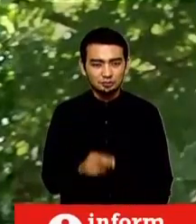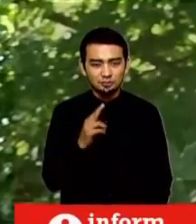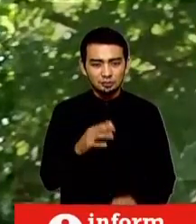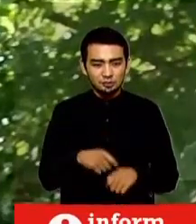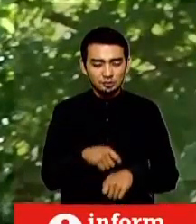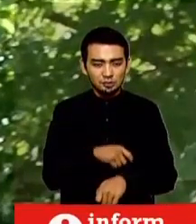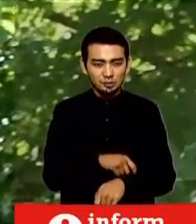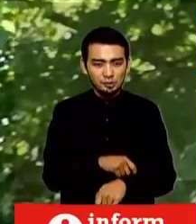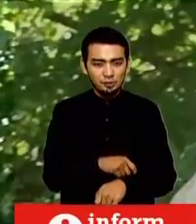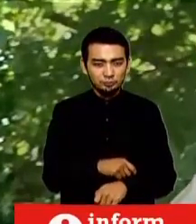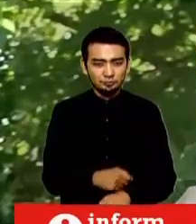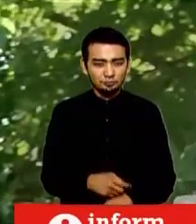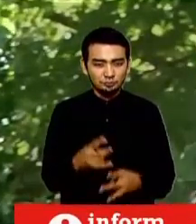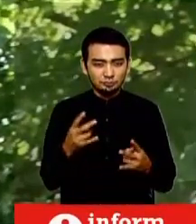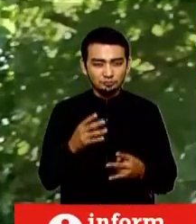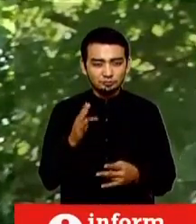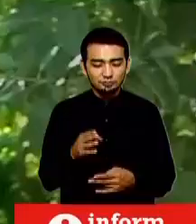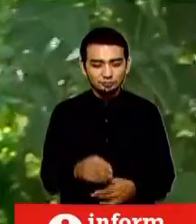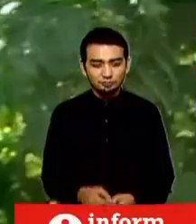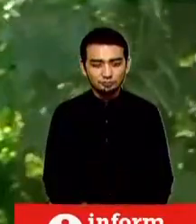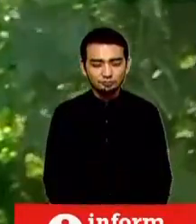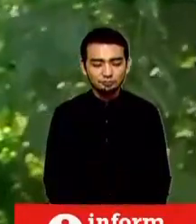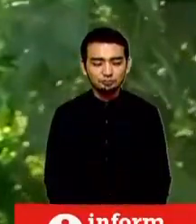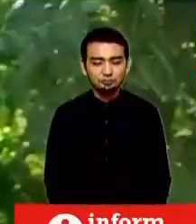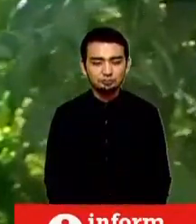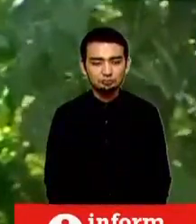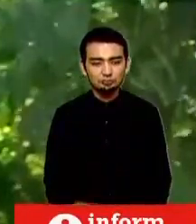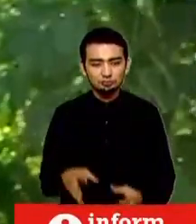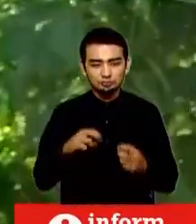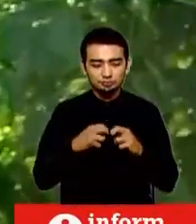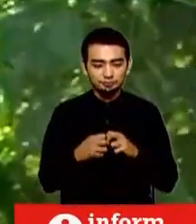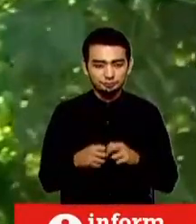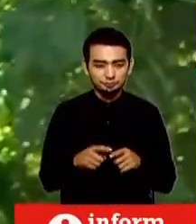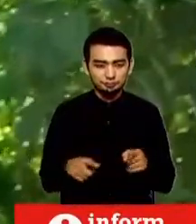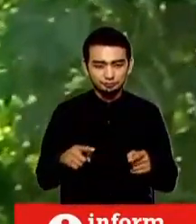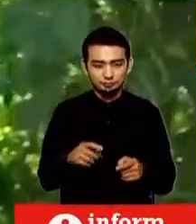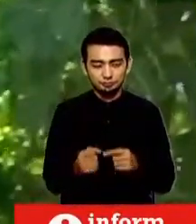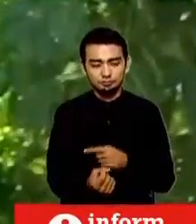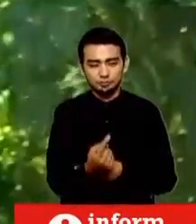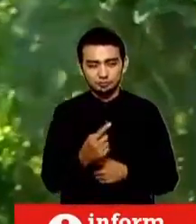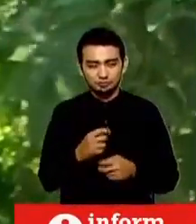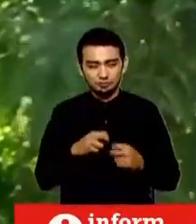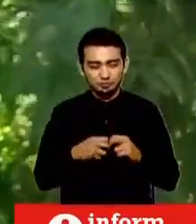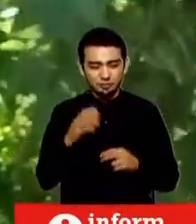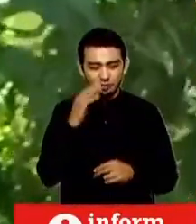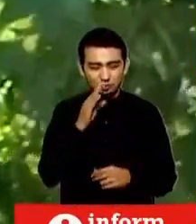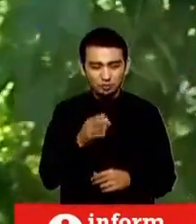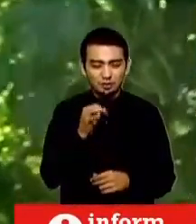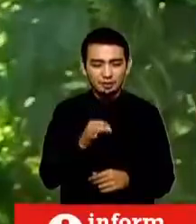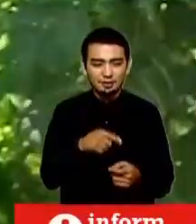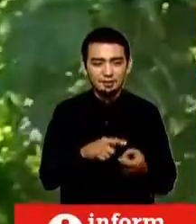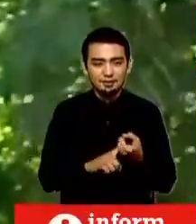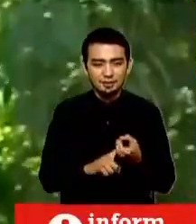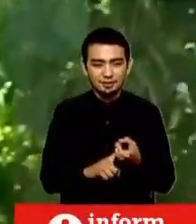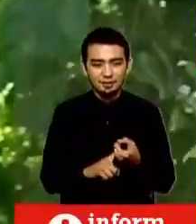квадратуре, то есть как бы по общеустановленным тарифам. Данная проблема может привести к негативным социальным эффектам. В этой связи